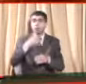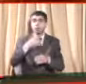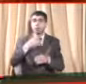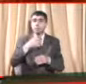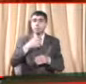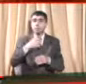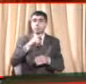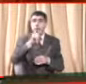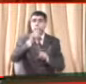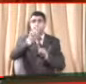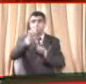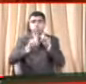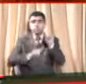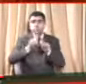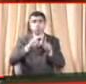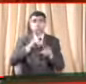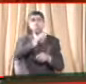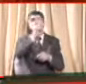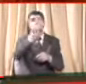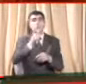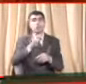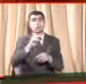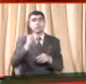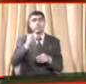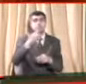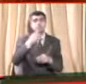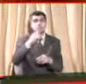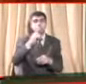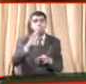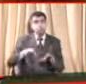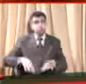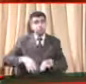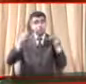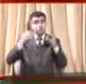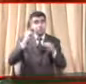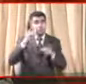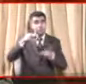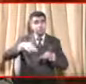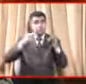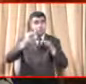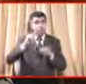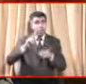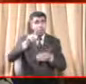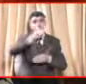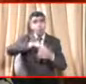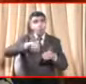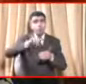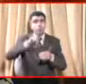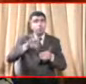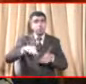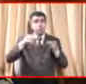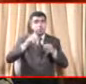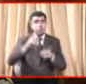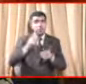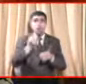يغني تساؤلاتي. الحلقة الأضعف في هذه المنظومة